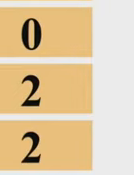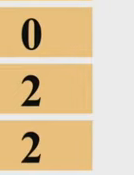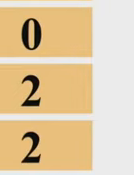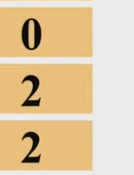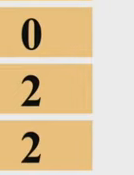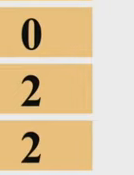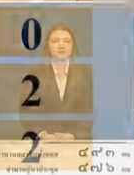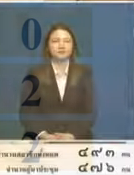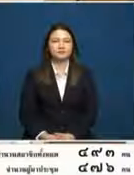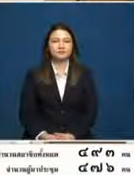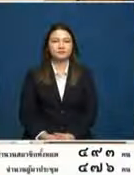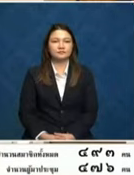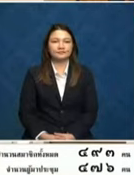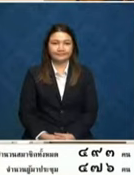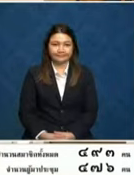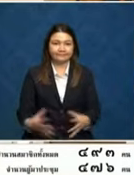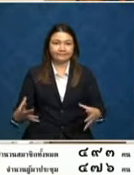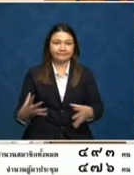น2เพราะฉะนั้น